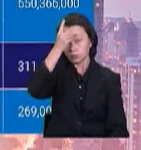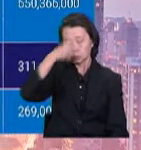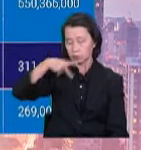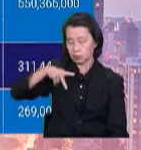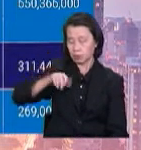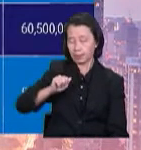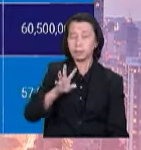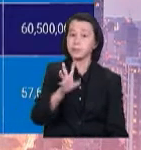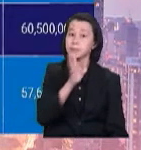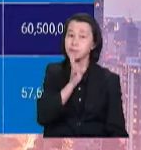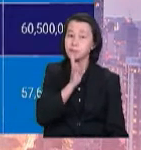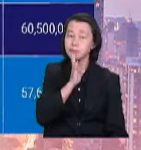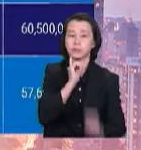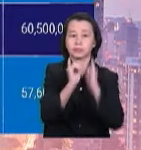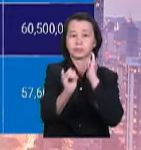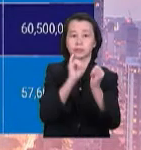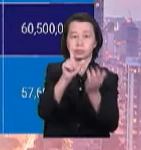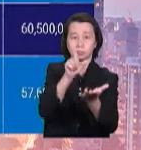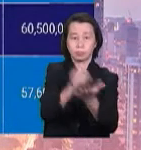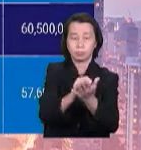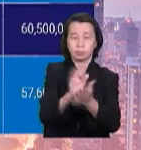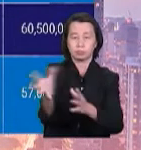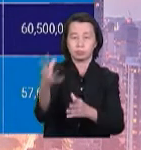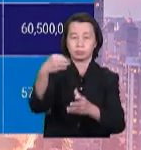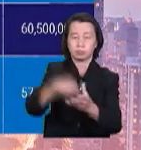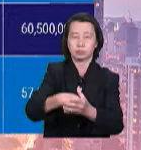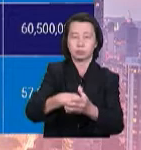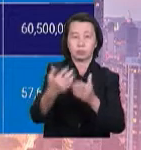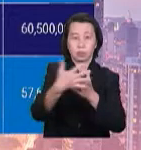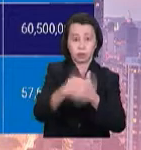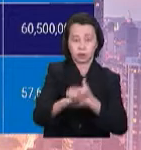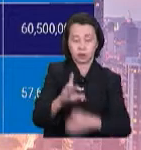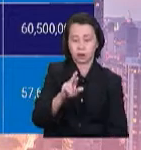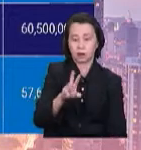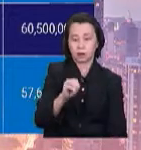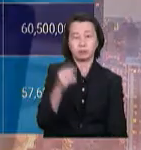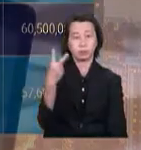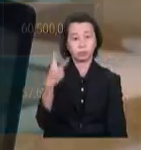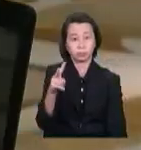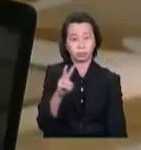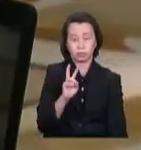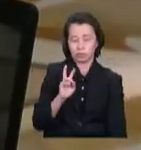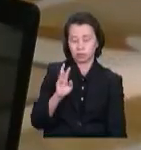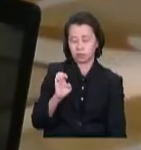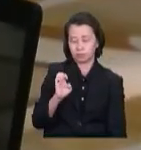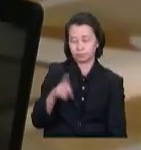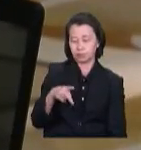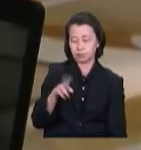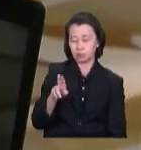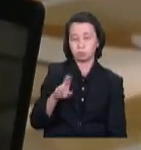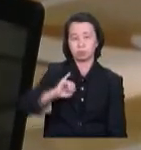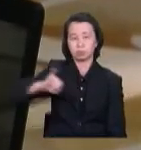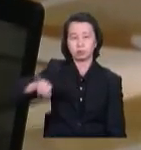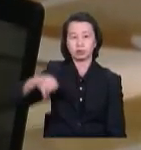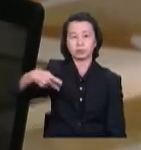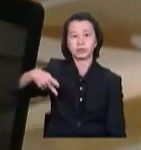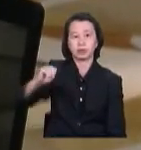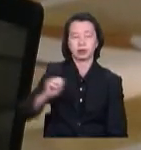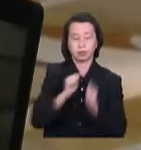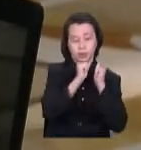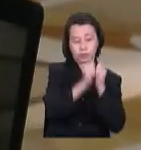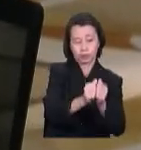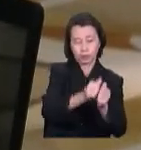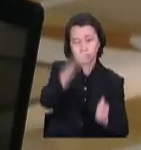Mustafa berkata demikian dalam sidang media sesi libat urus pasca RM ke-12 Unit Perancangan Ekonomi Jabatan Perdana Menteri